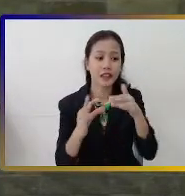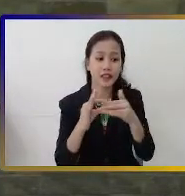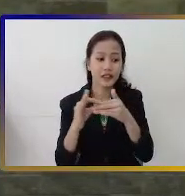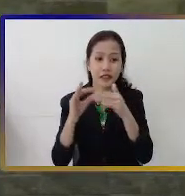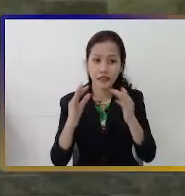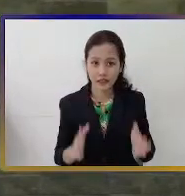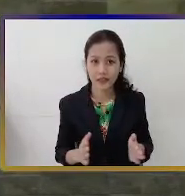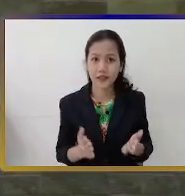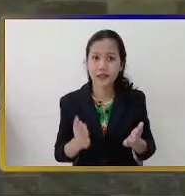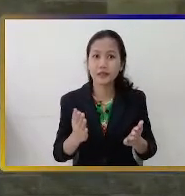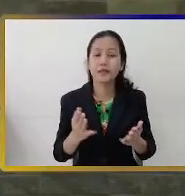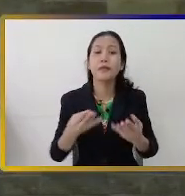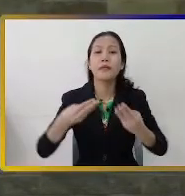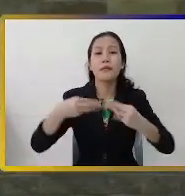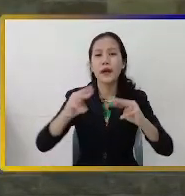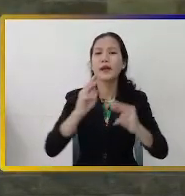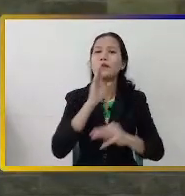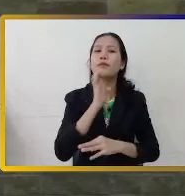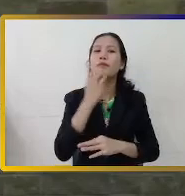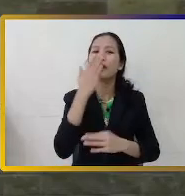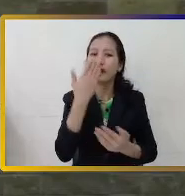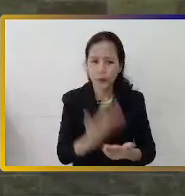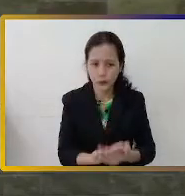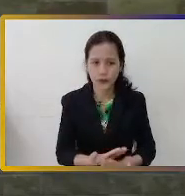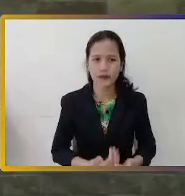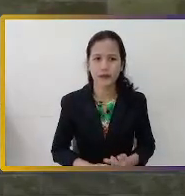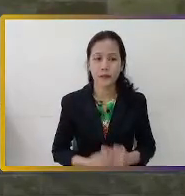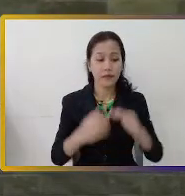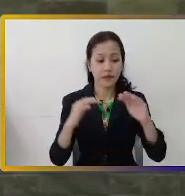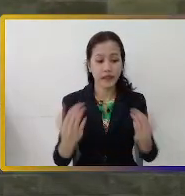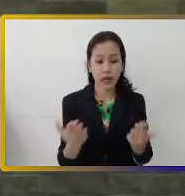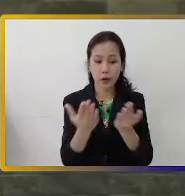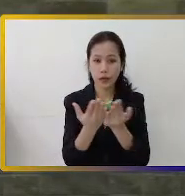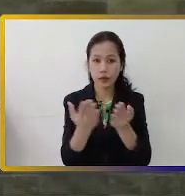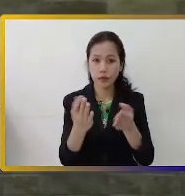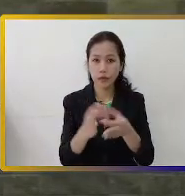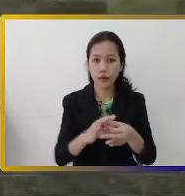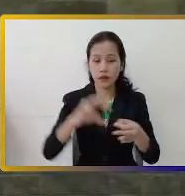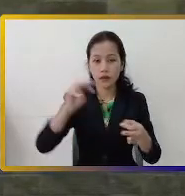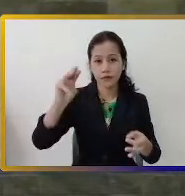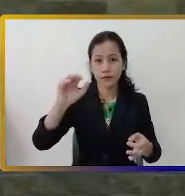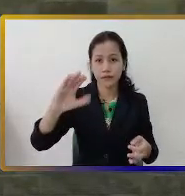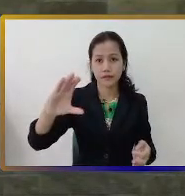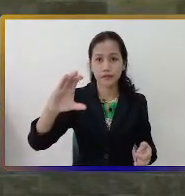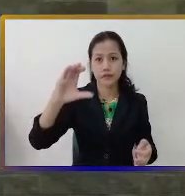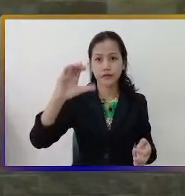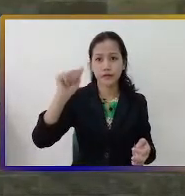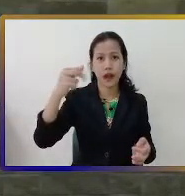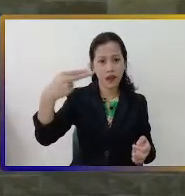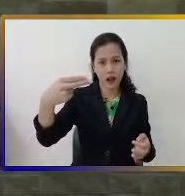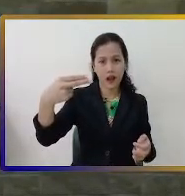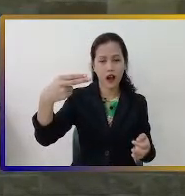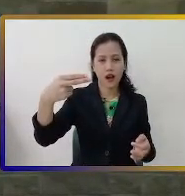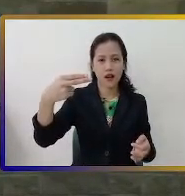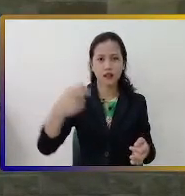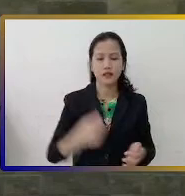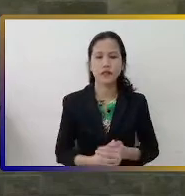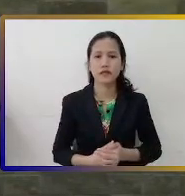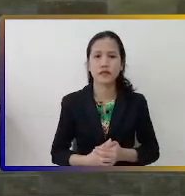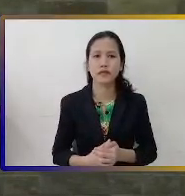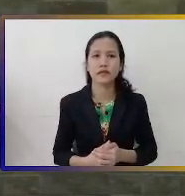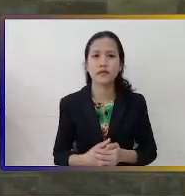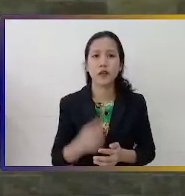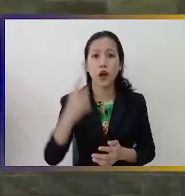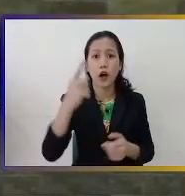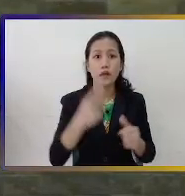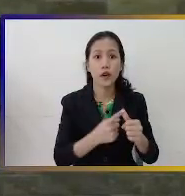po natin. Now, dito po sa Book of Micah, mayroon lang po itong tatlong outline. The first one is the impending